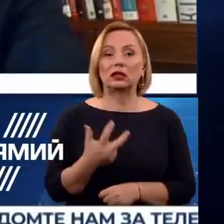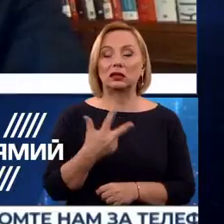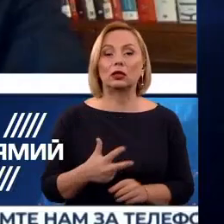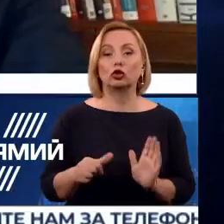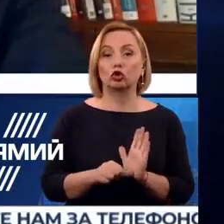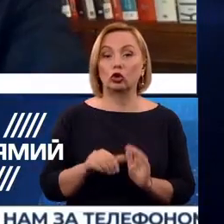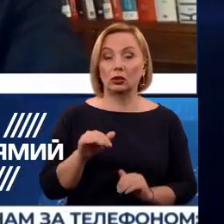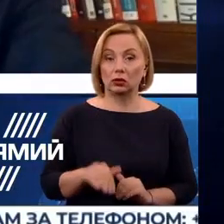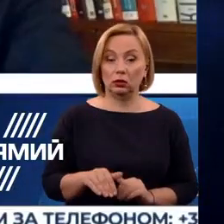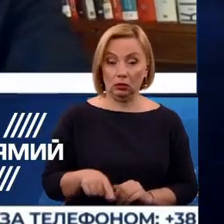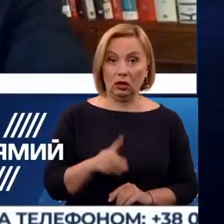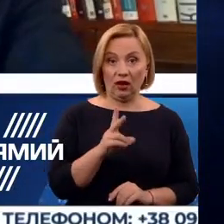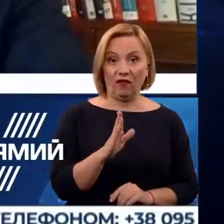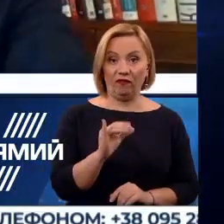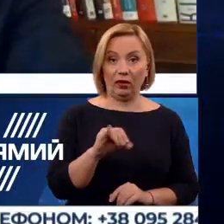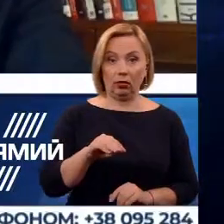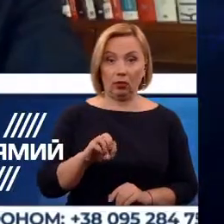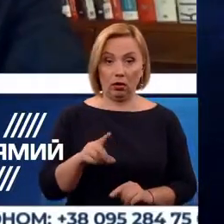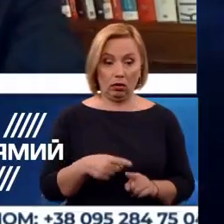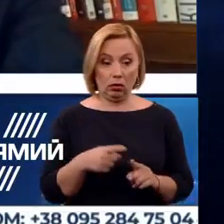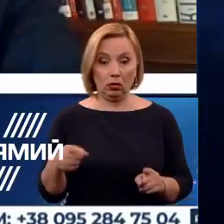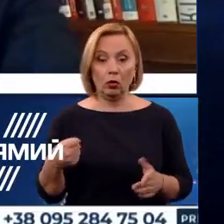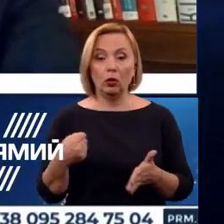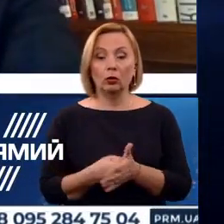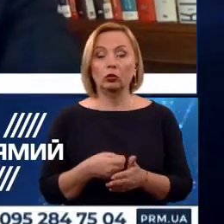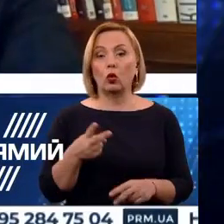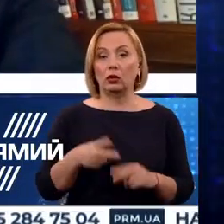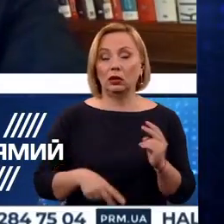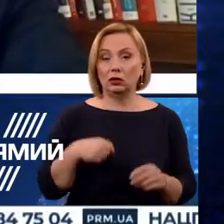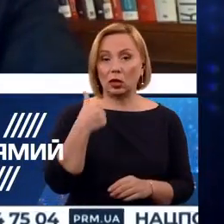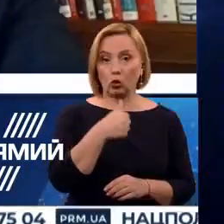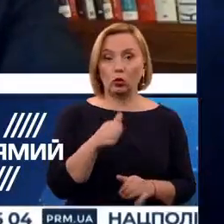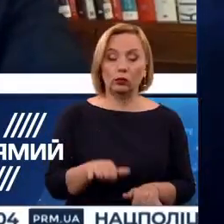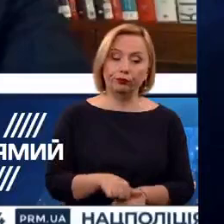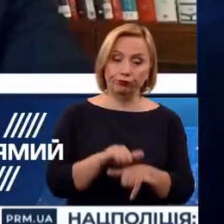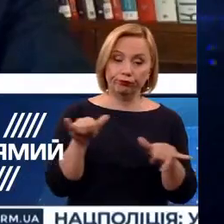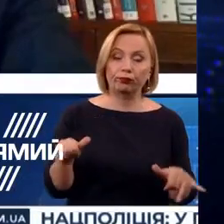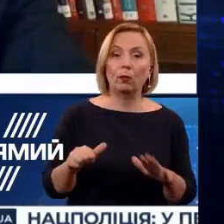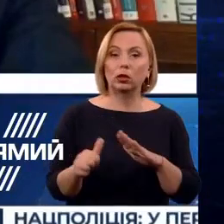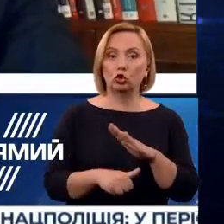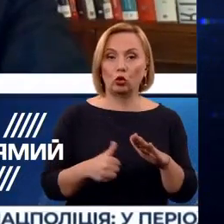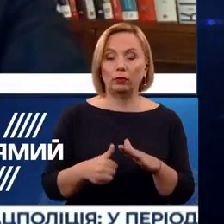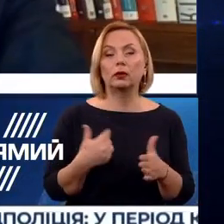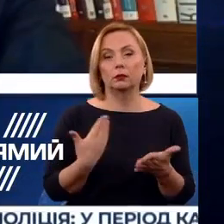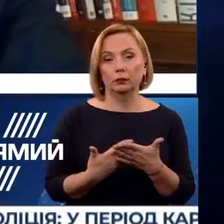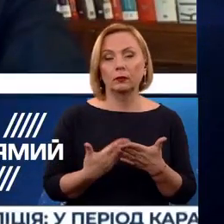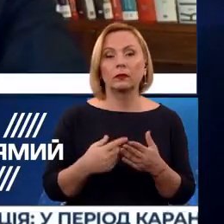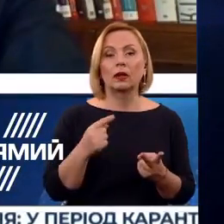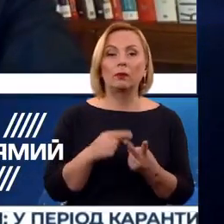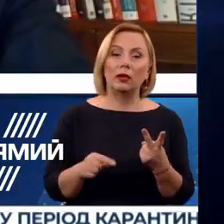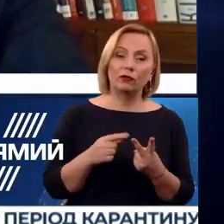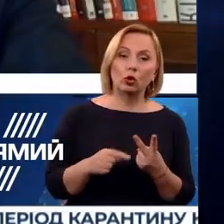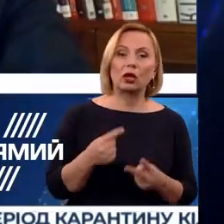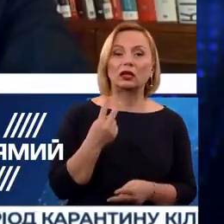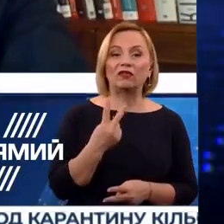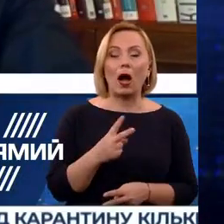Це лише в квітні місяці. До кінця року прогнозується ще зростання кількості безробітних, орієнтовно 1,5-2